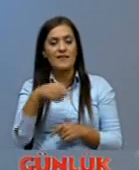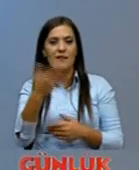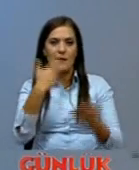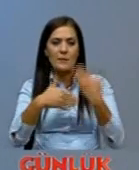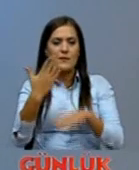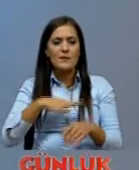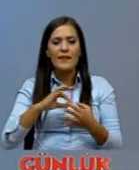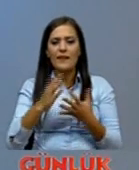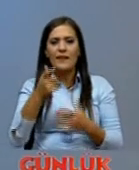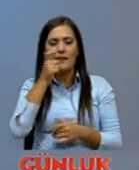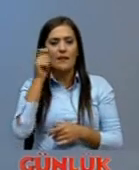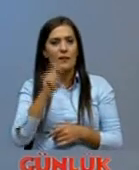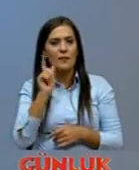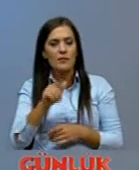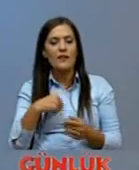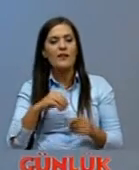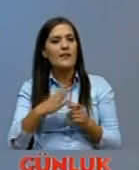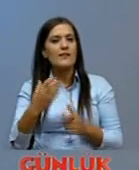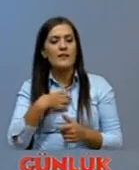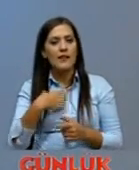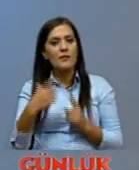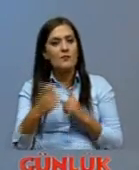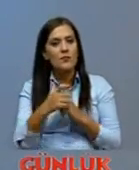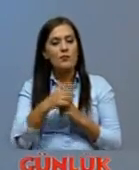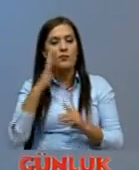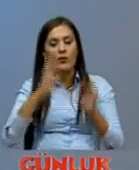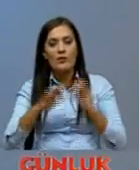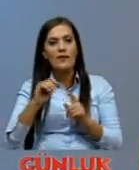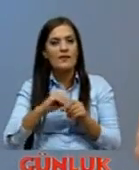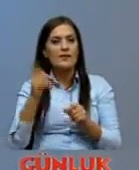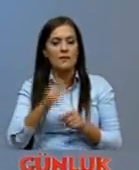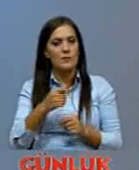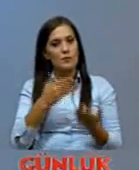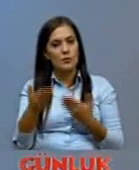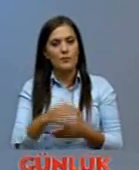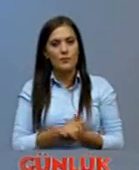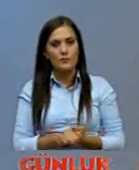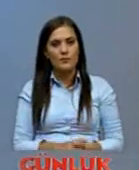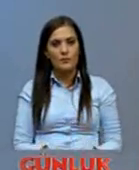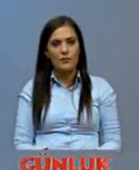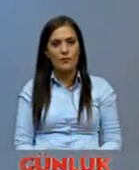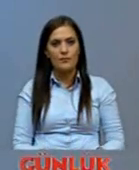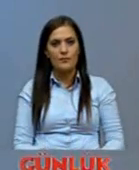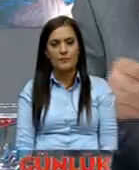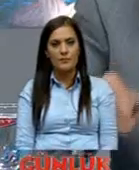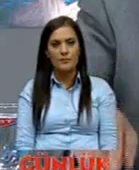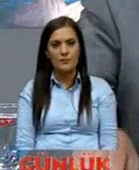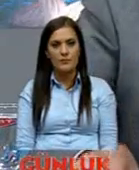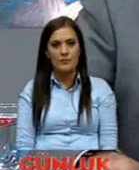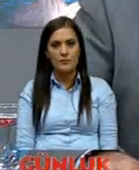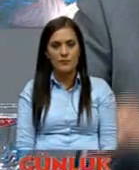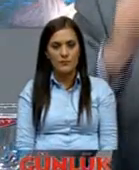almak istiyoruz. Nelere dikkat edelim? Nasıl kendimizi kaptırmayalım? Nasıl kontrol edelim? Buyurun efendim. Evet.